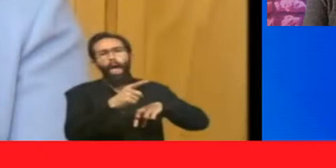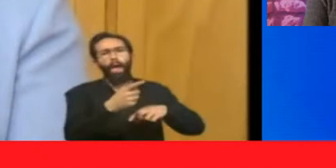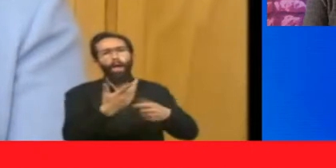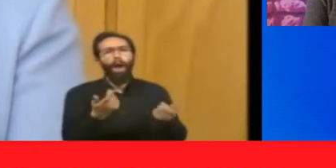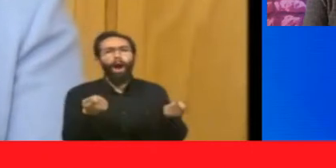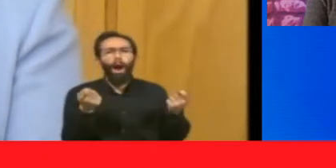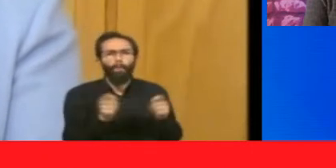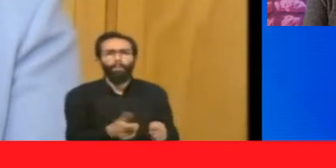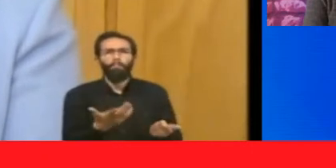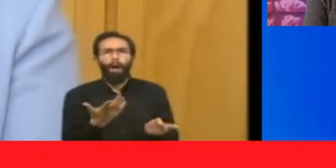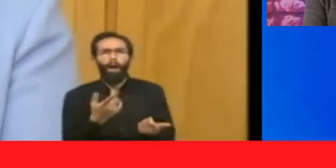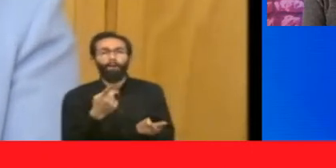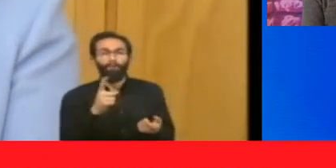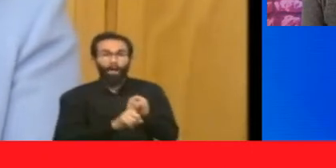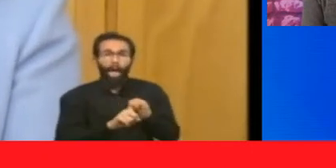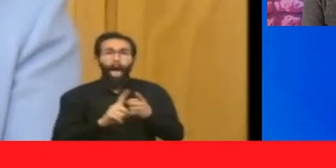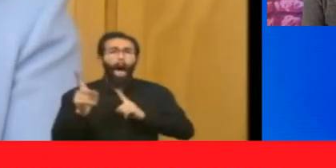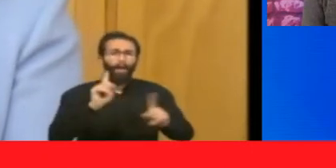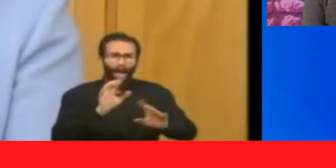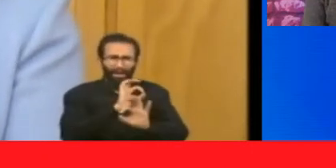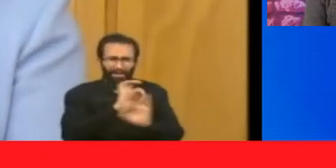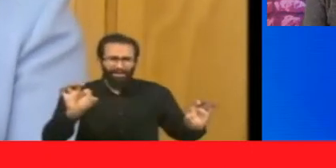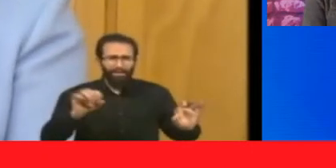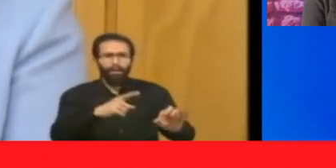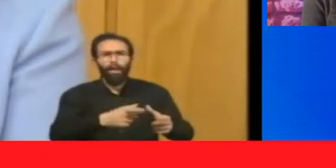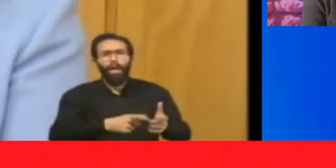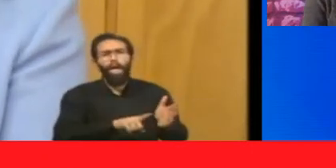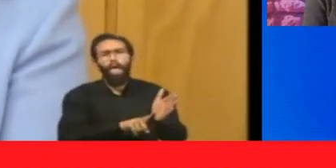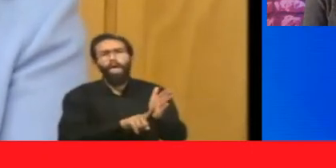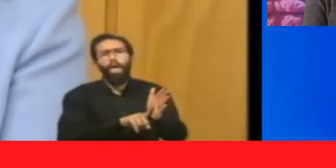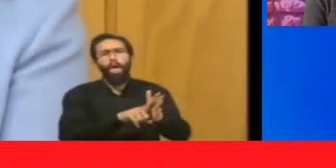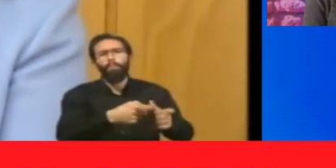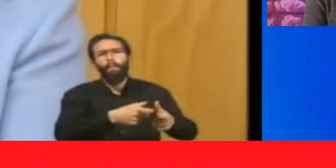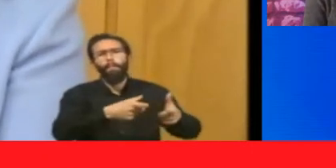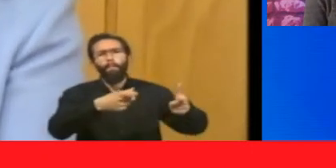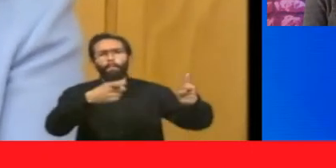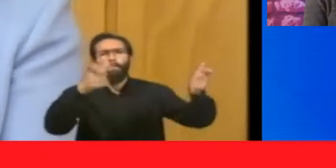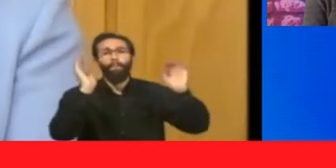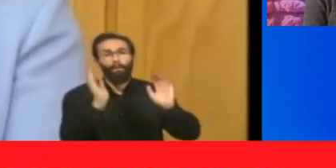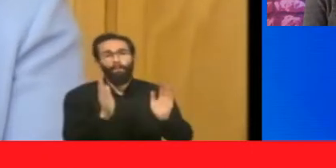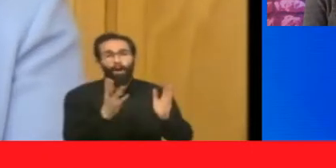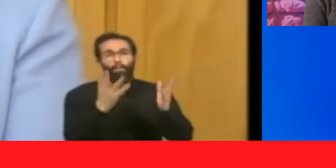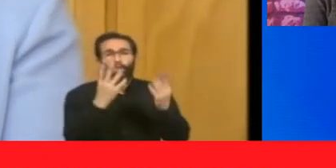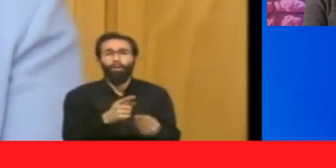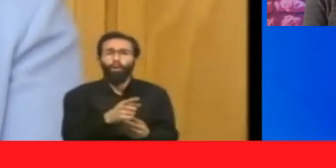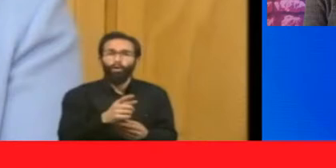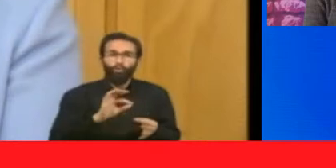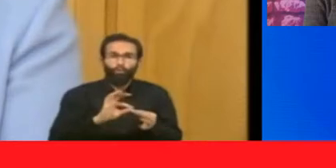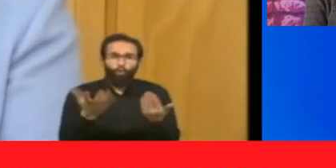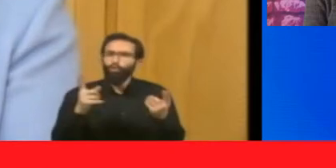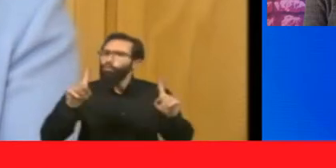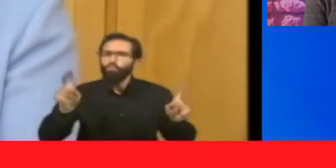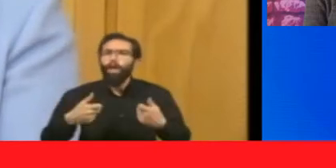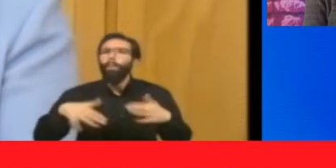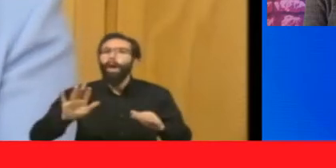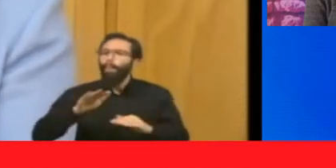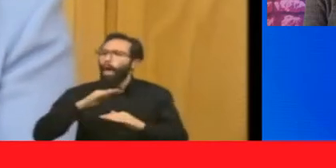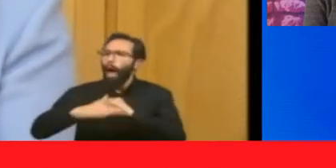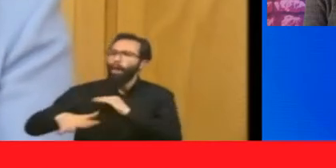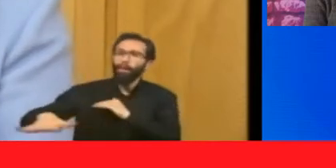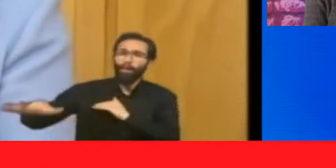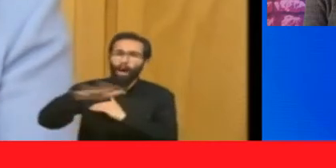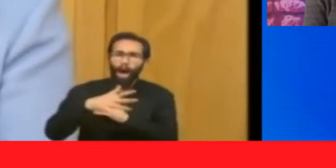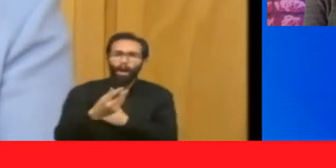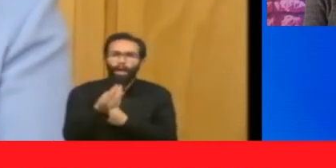adaletsizliği daha fazla büyütmek olmuştur. Çaresizlik içindeki halk aş ve iş istiyor,